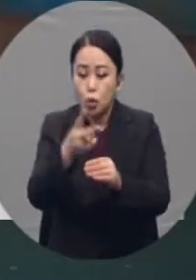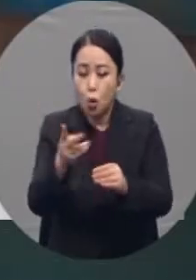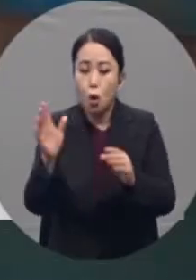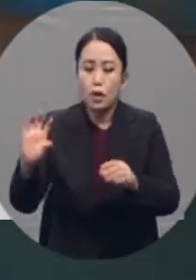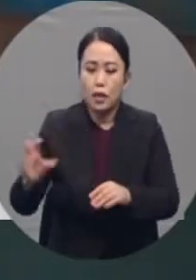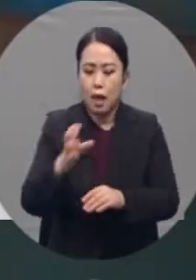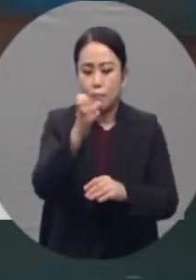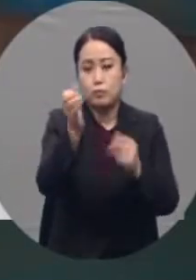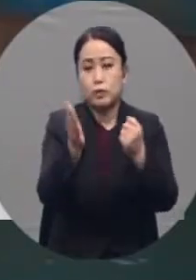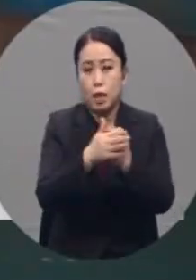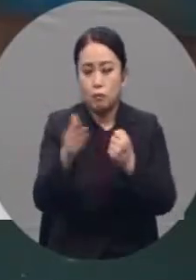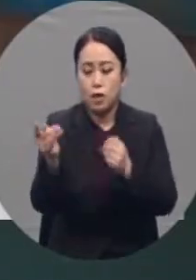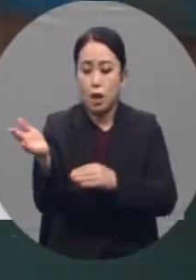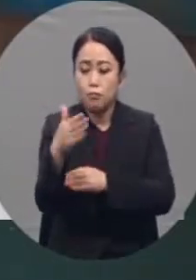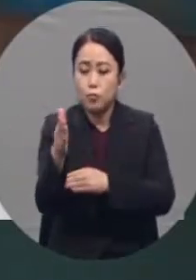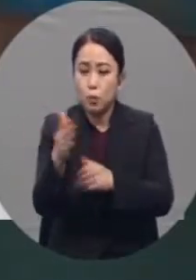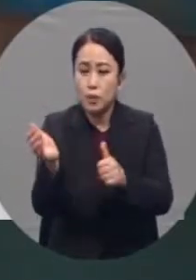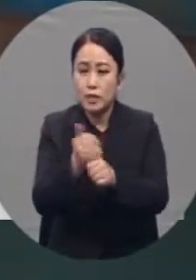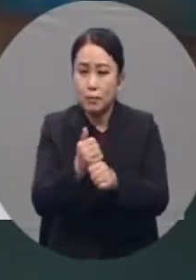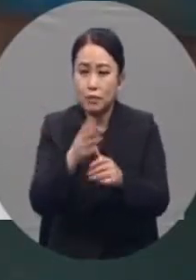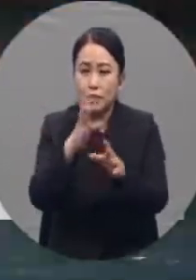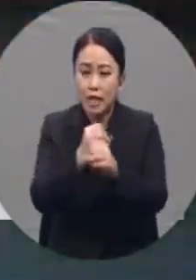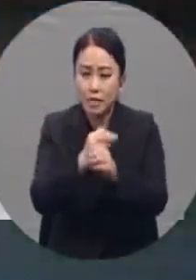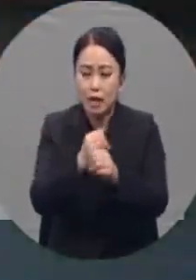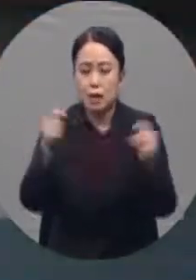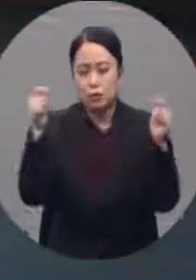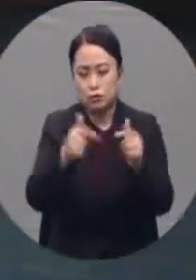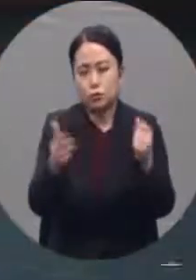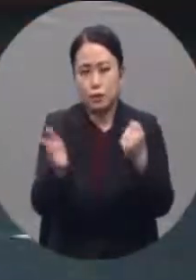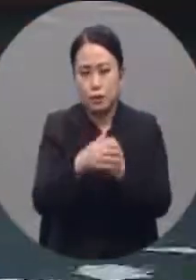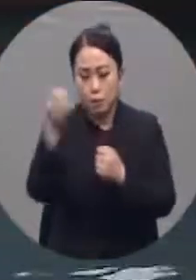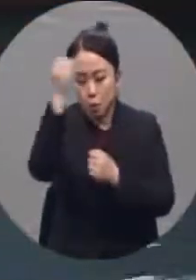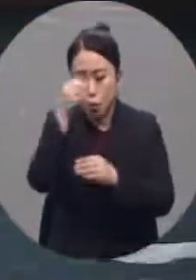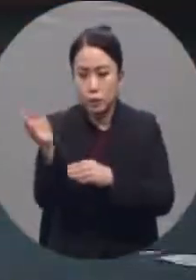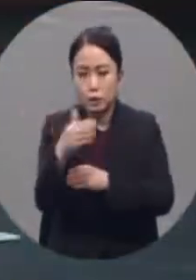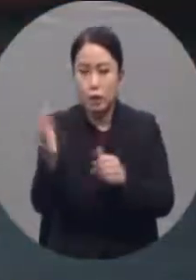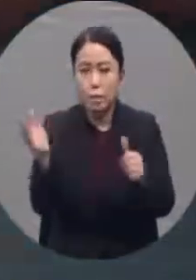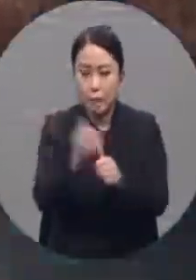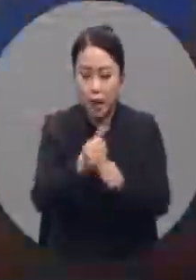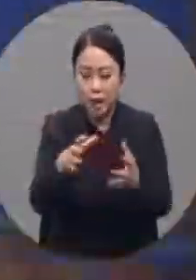줄어 고등어 어획량이 최근 10년 사이 가장 적은 것으로 나타났습니다.